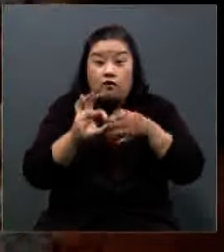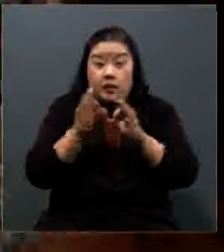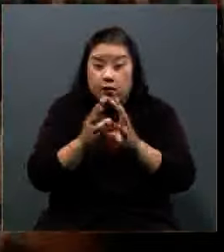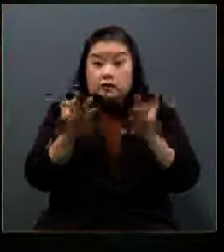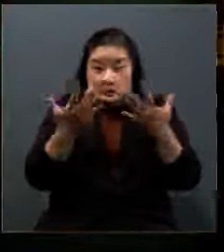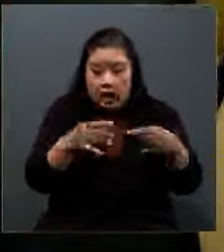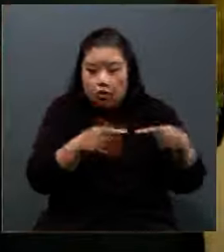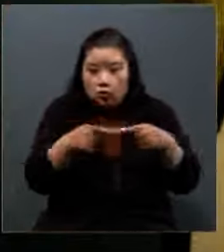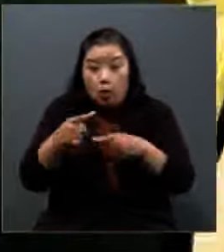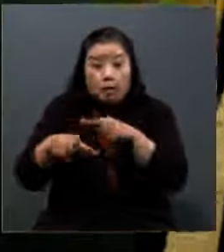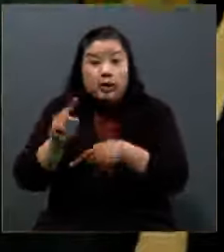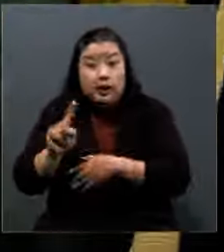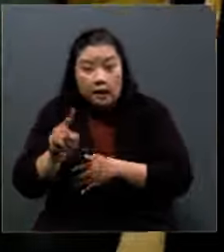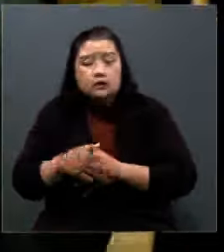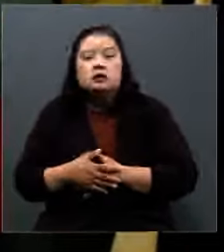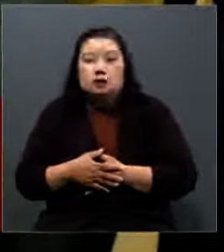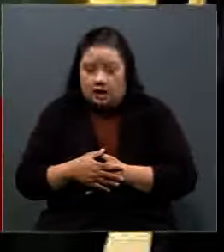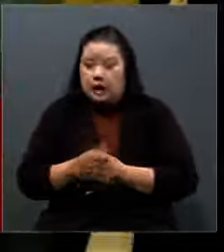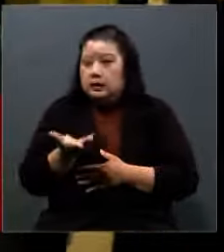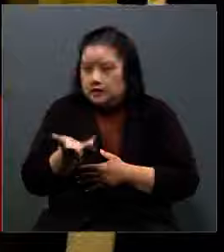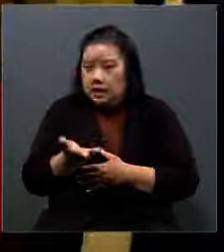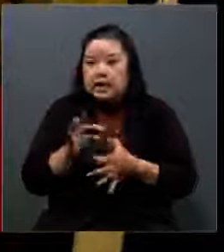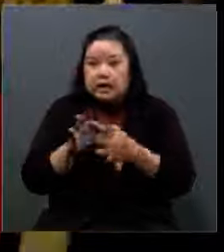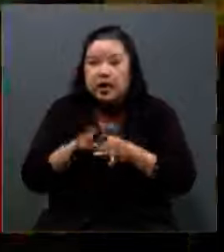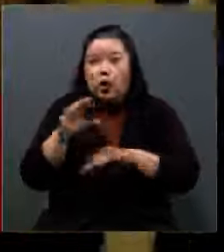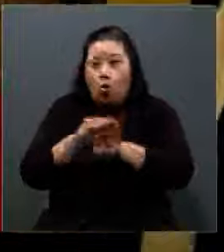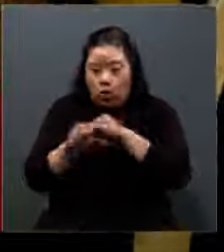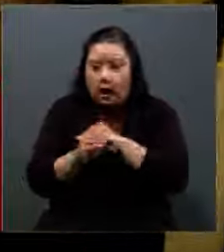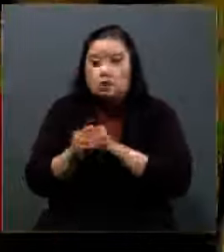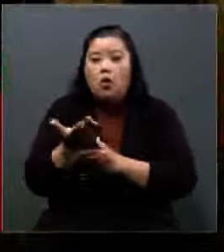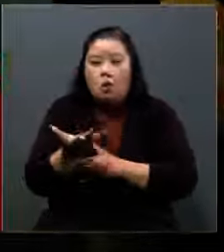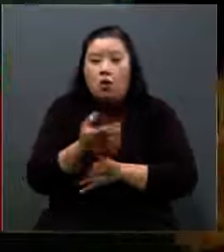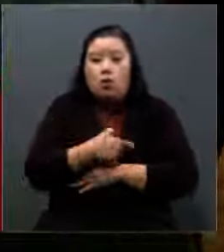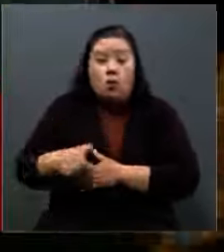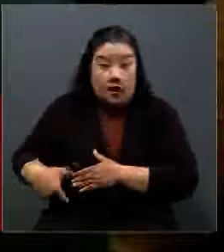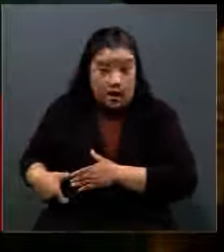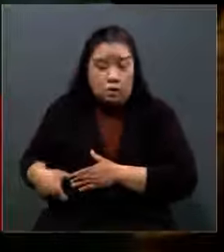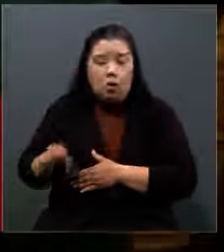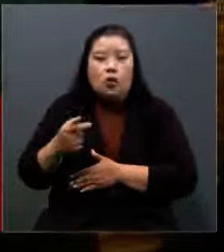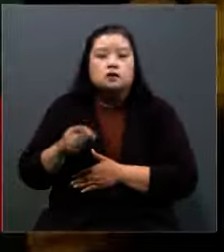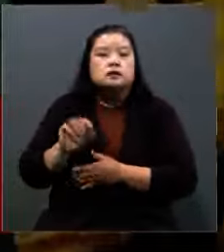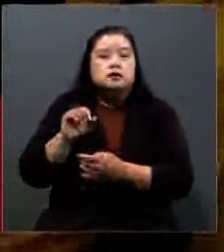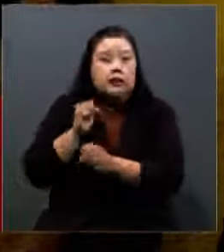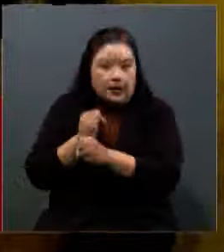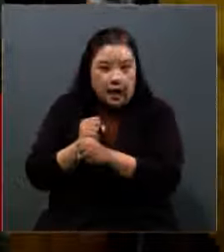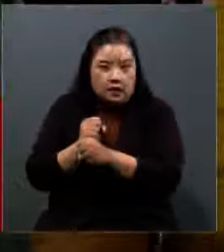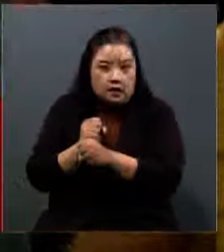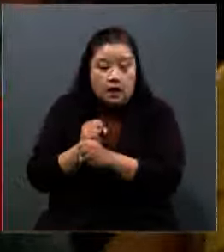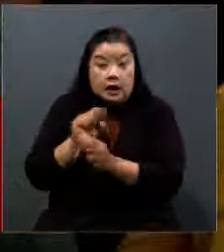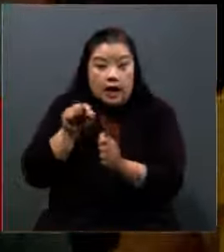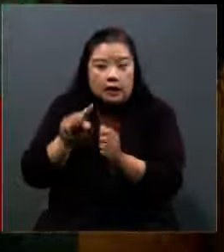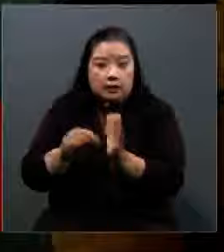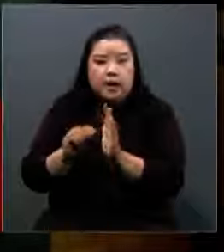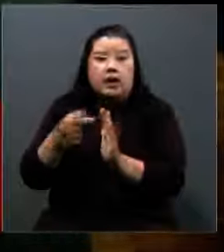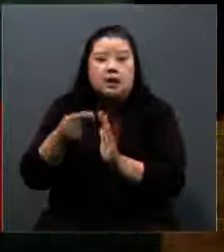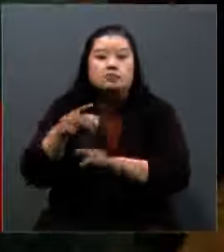ไปดูผลิตภัณฑ์จากโครงการพระราชดำริที่อาคารอเนกประสงค์โครงการส่งน้ำและบำรุงรักษาแม่แฝกแม่งัดสมบูรณ์